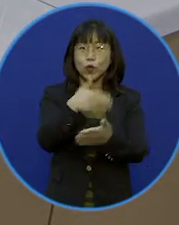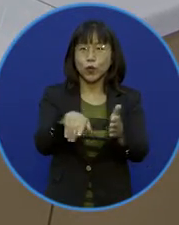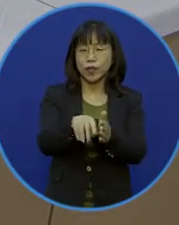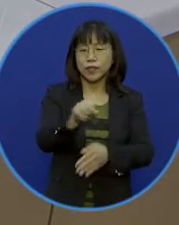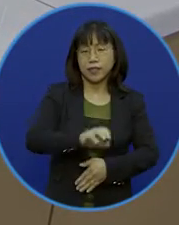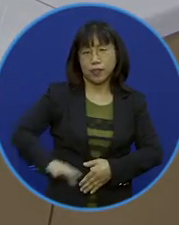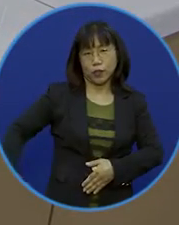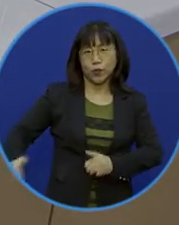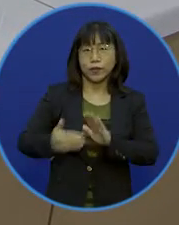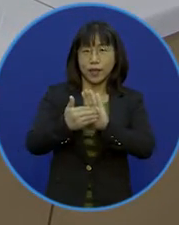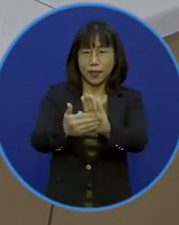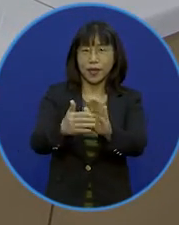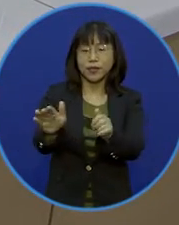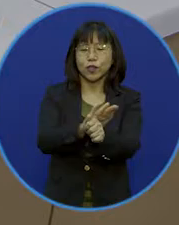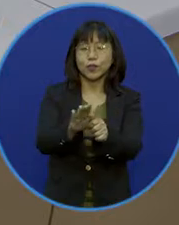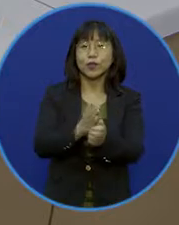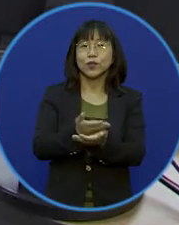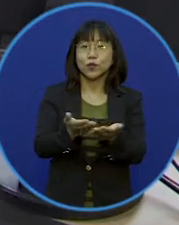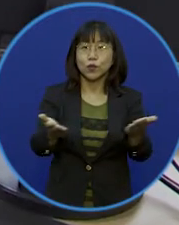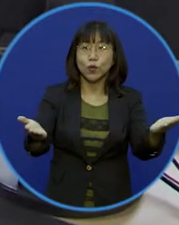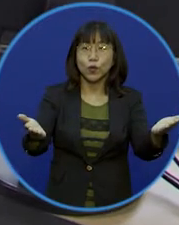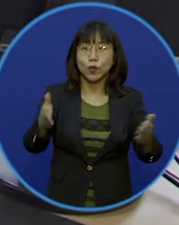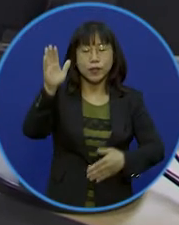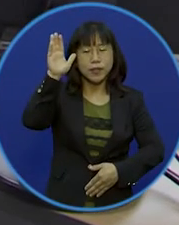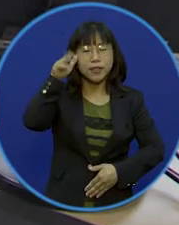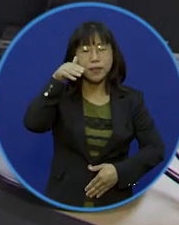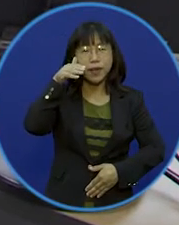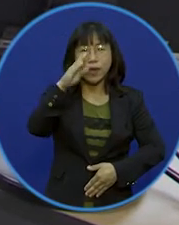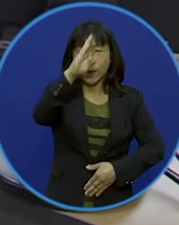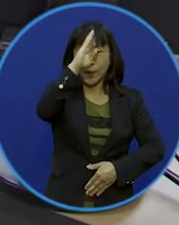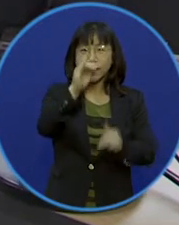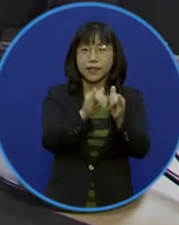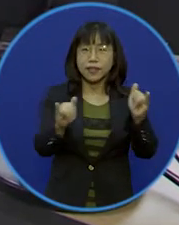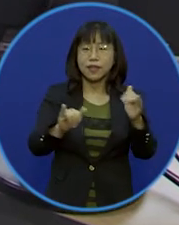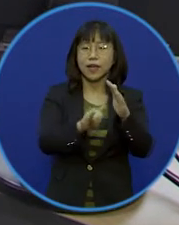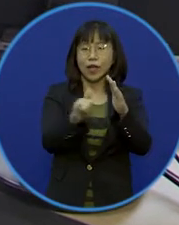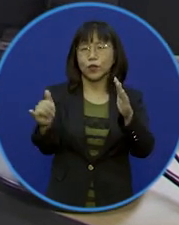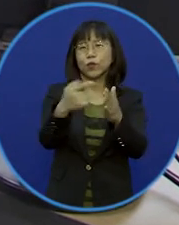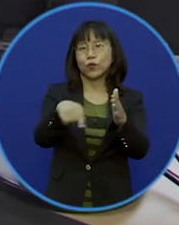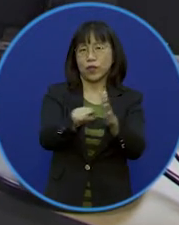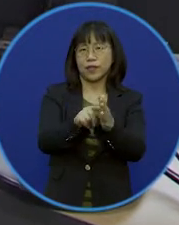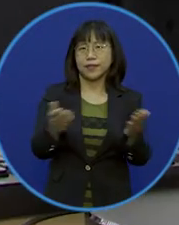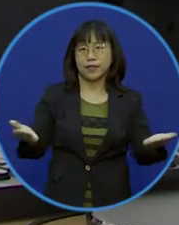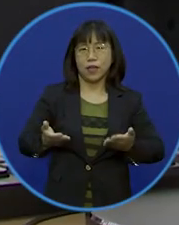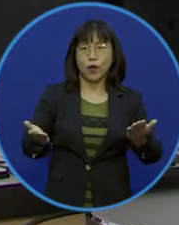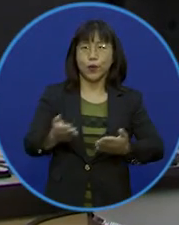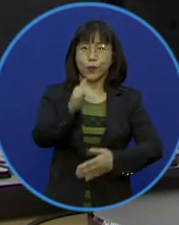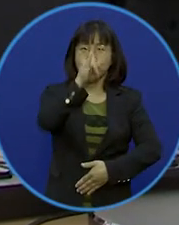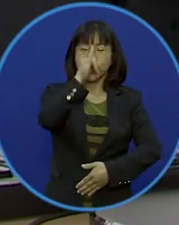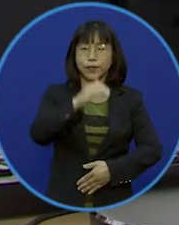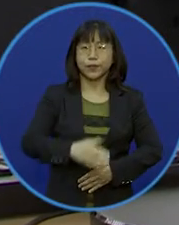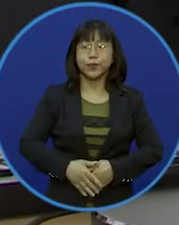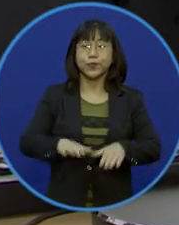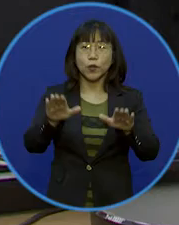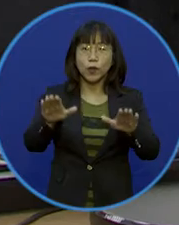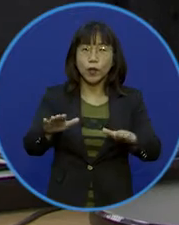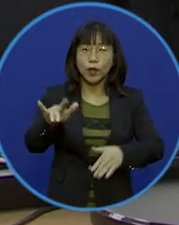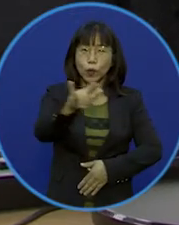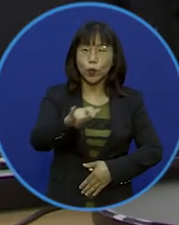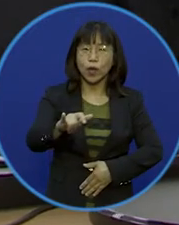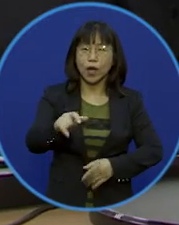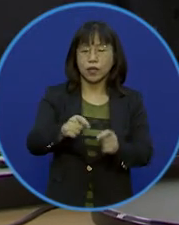실종 예방 서비스 등을 제공하며 치매 환자와 가족들을 위한 사업을 펼치고 있습니다. 올해는